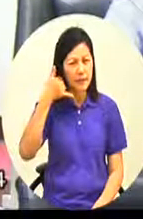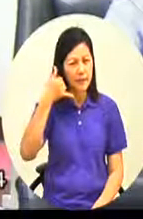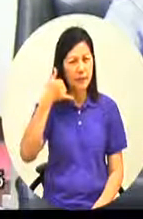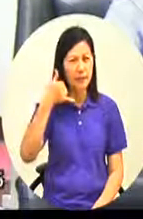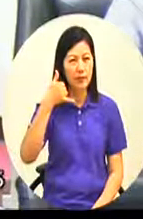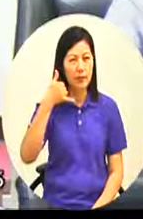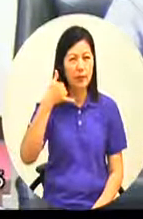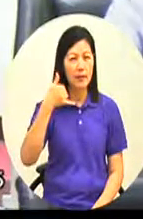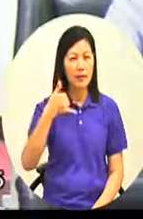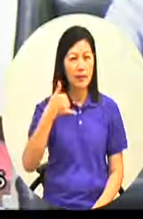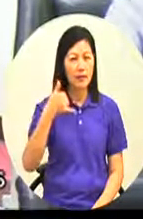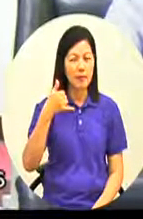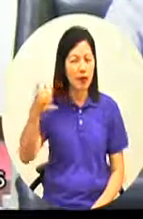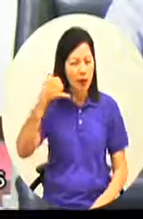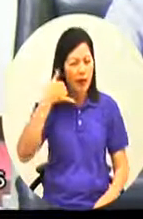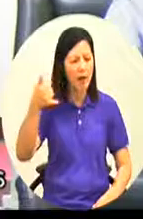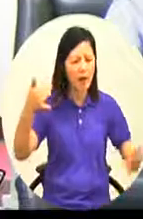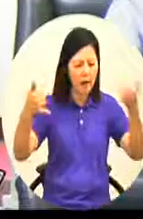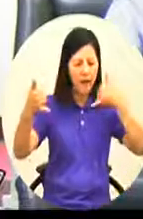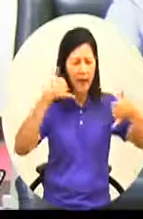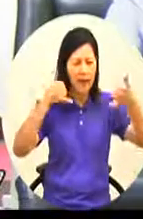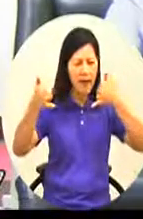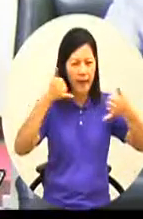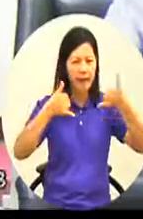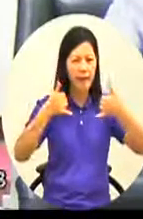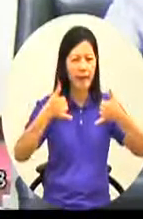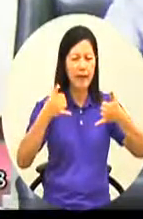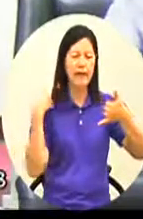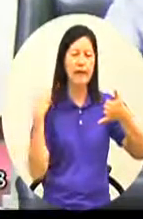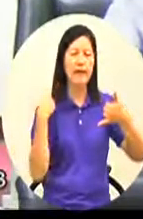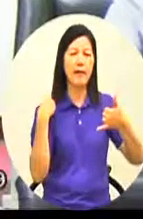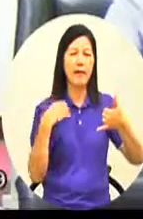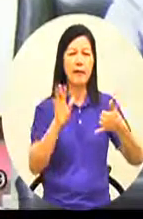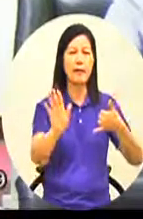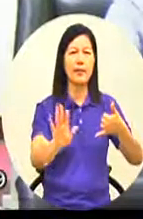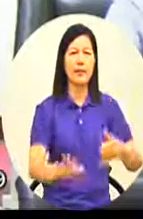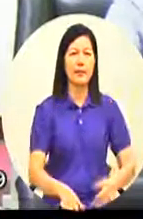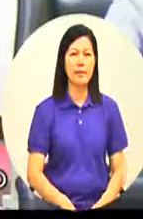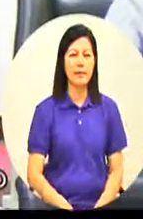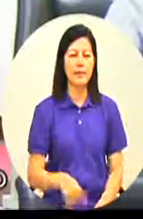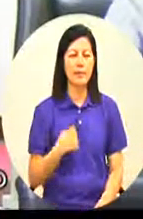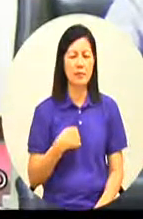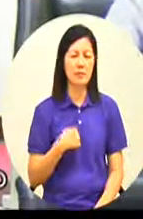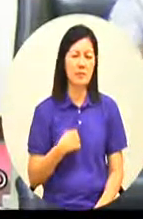所都一通、二通、三通、四通、五通都是这个电话。哦，咱个底下你改，